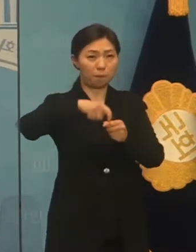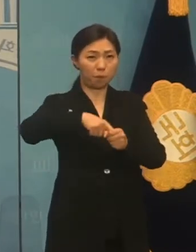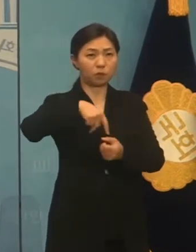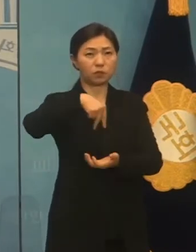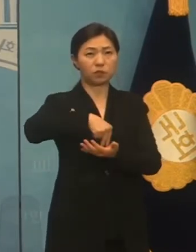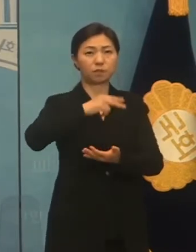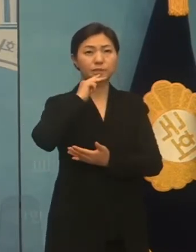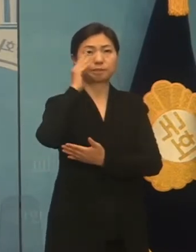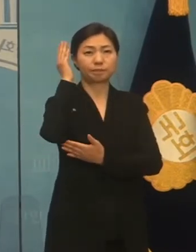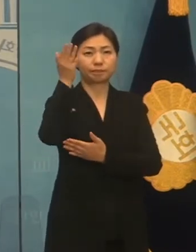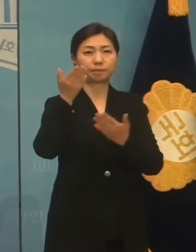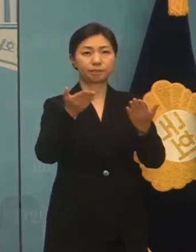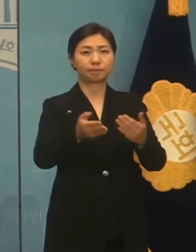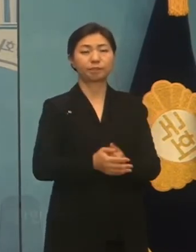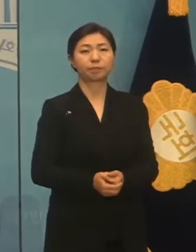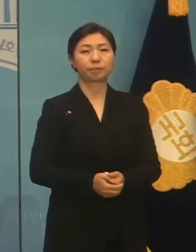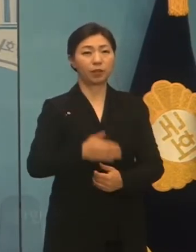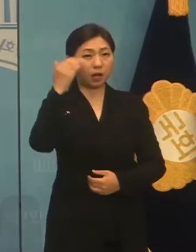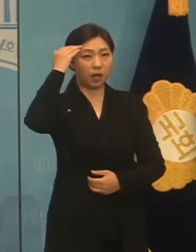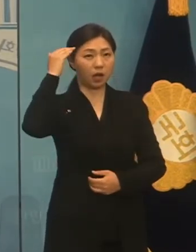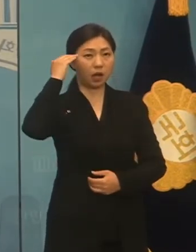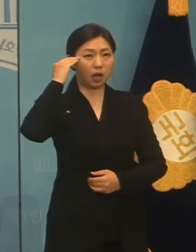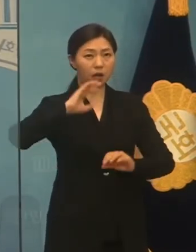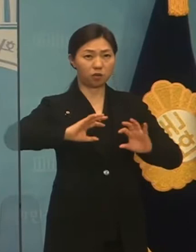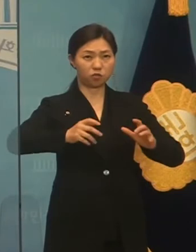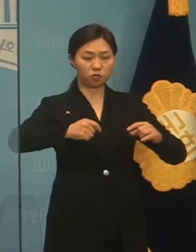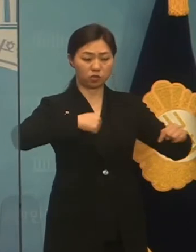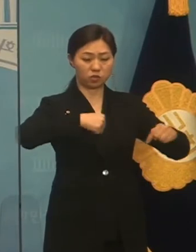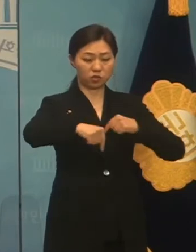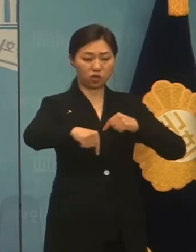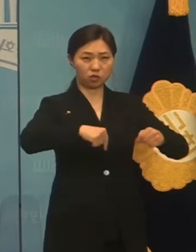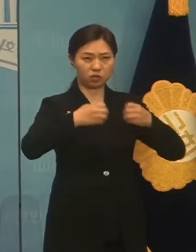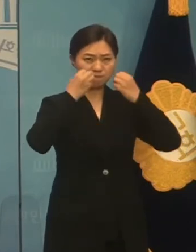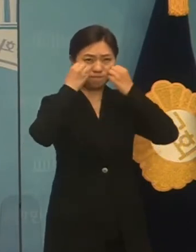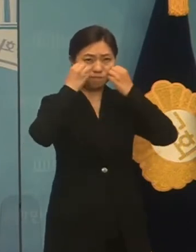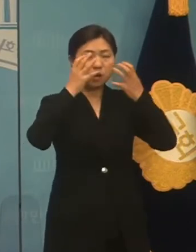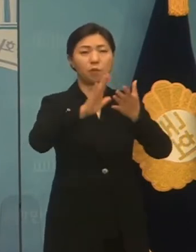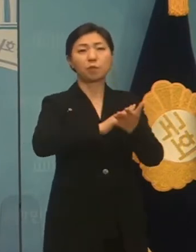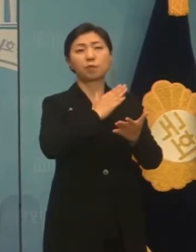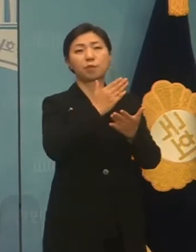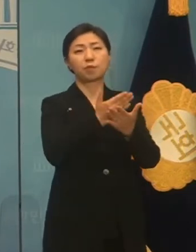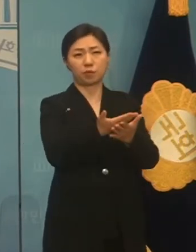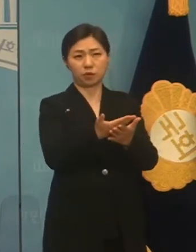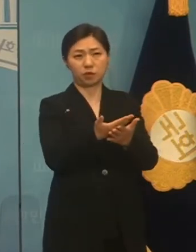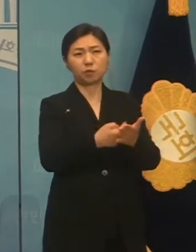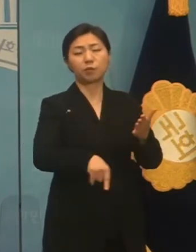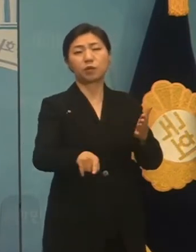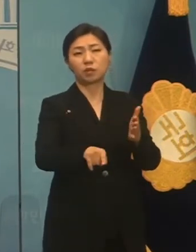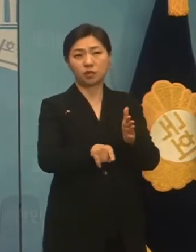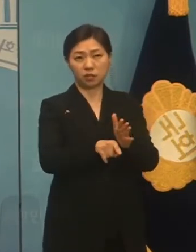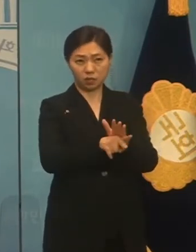대한민국 정치의 획기적인 변화를 영원하는 피끓는 심정으로